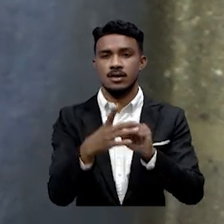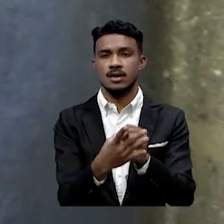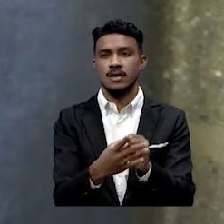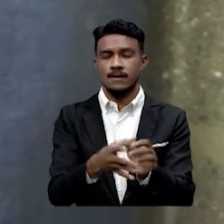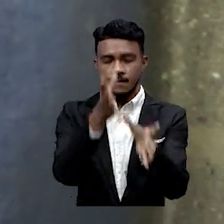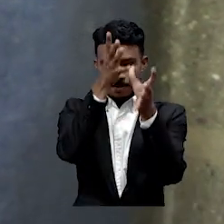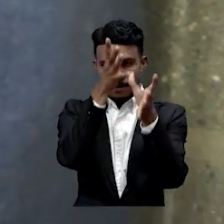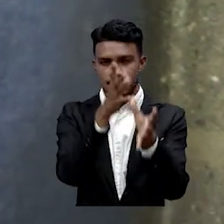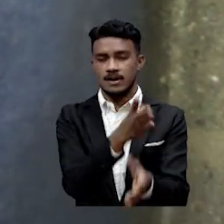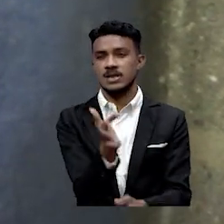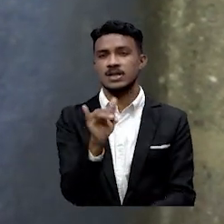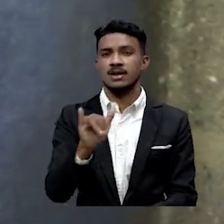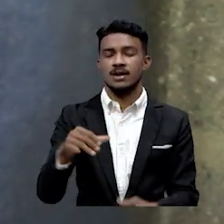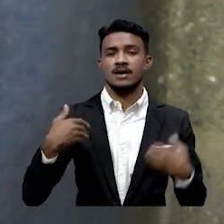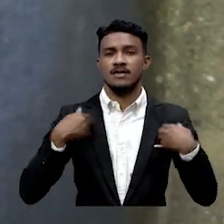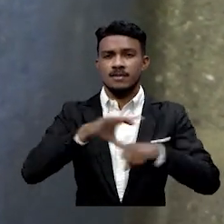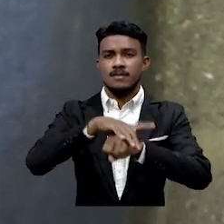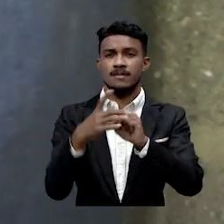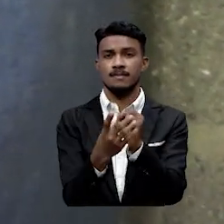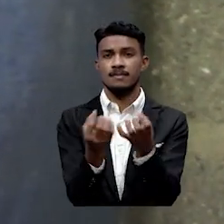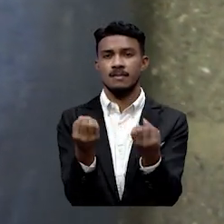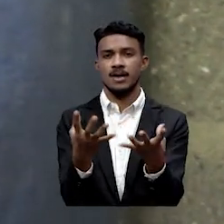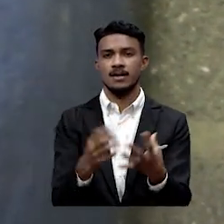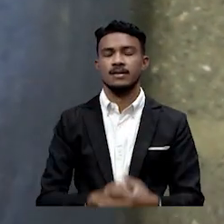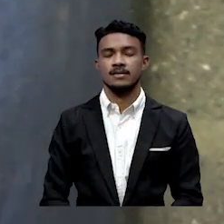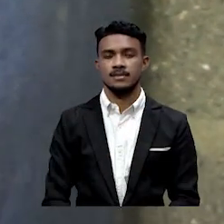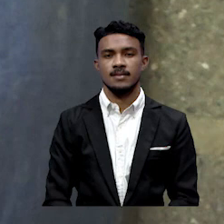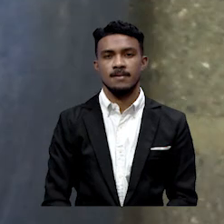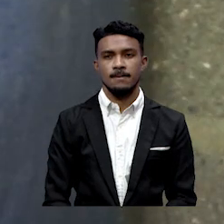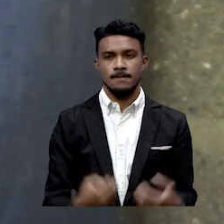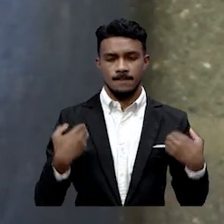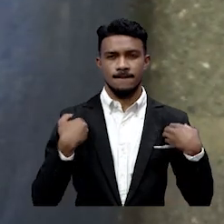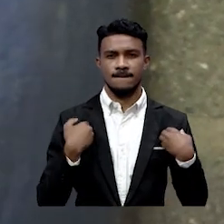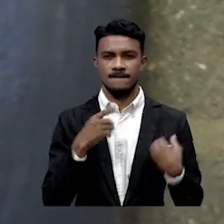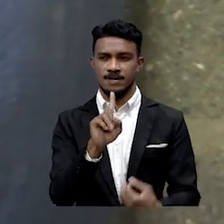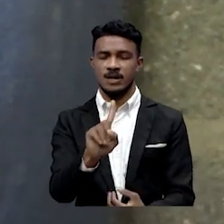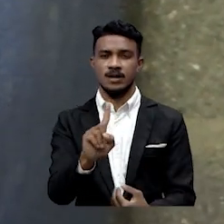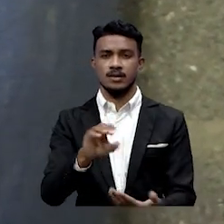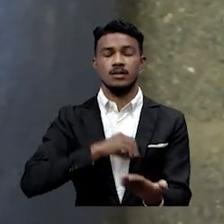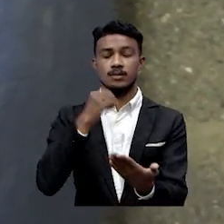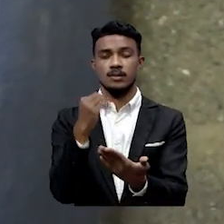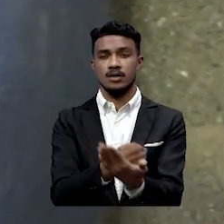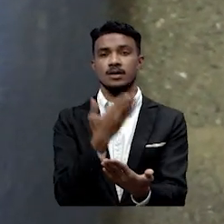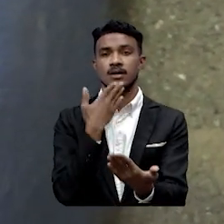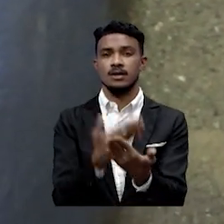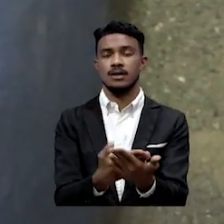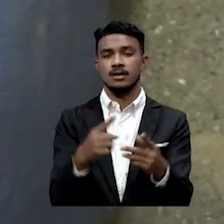rai barak. Rai barak. Acontecimento e da oportunidade dia ba sira